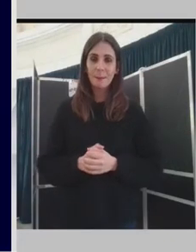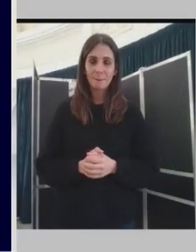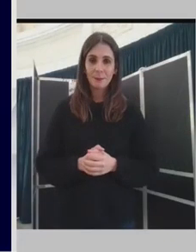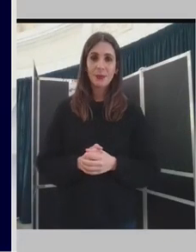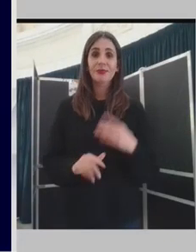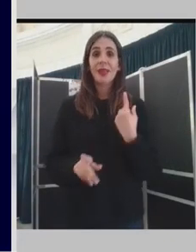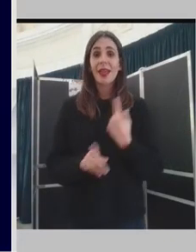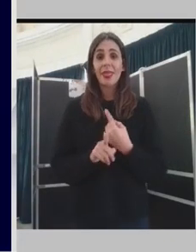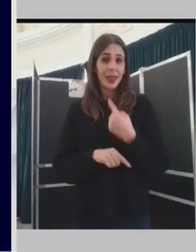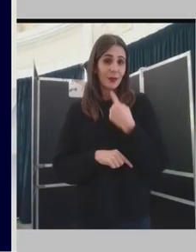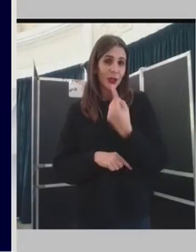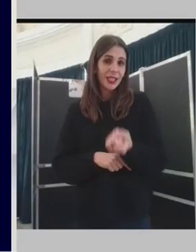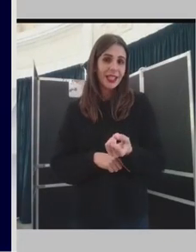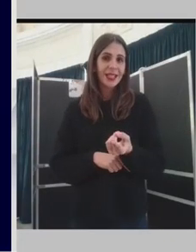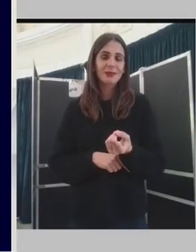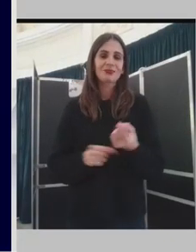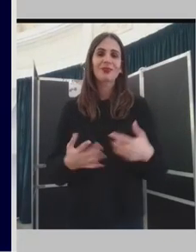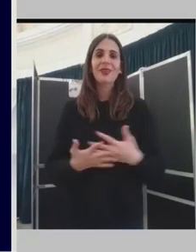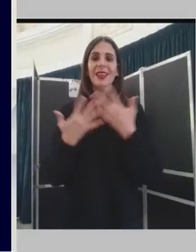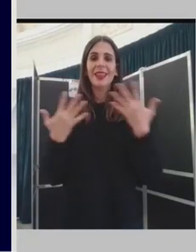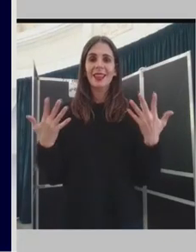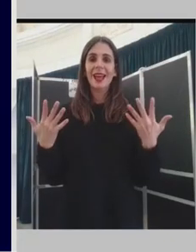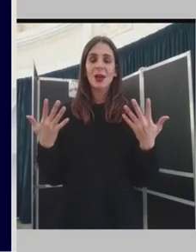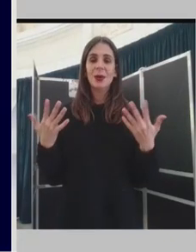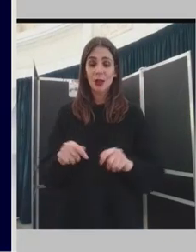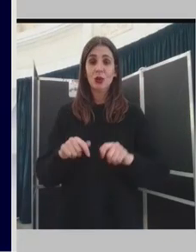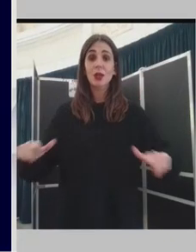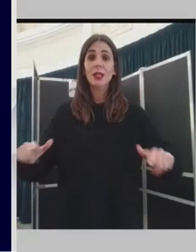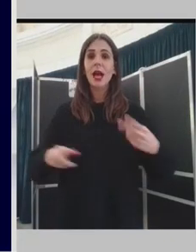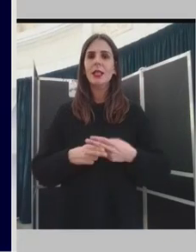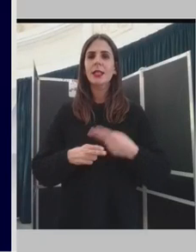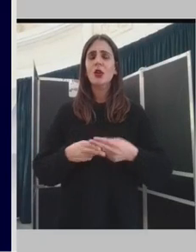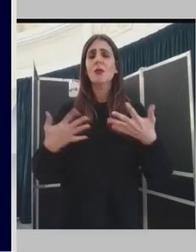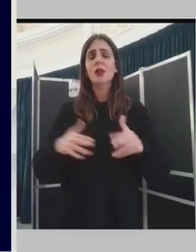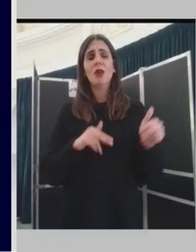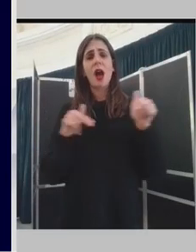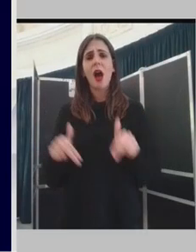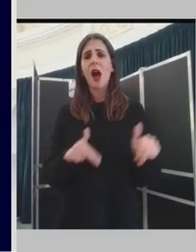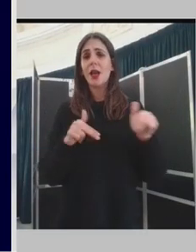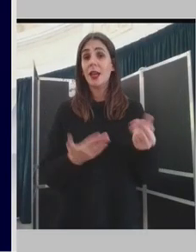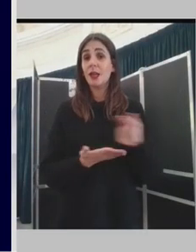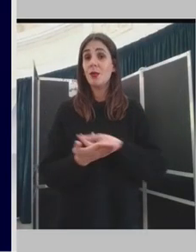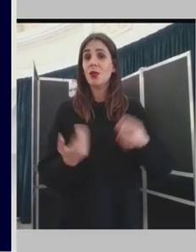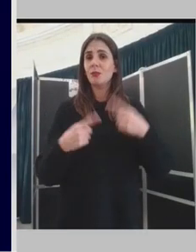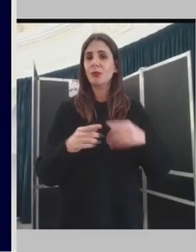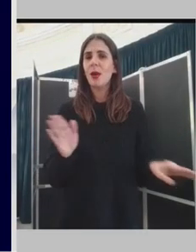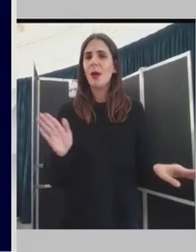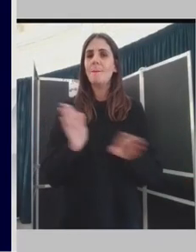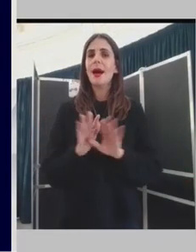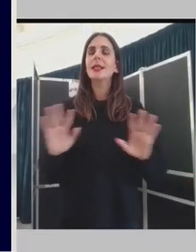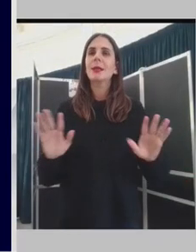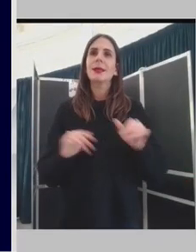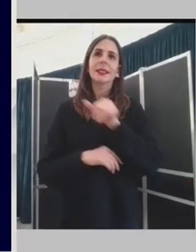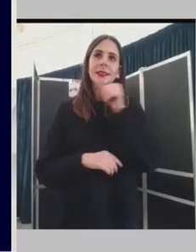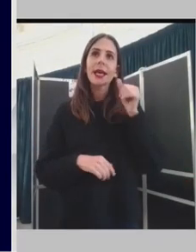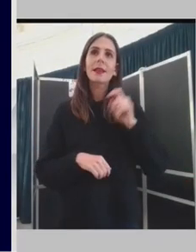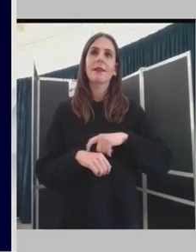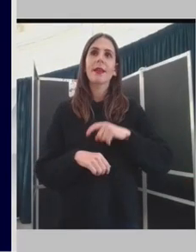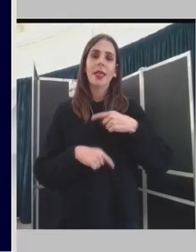Devo dire che ovviamente la città di Roma è partita già da parecchi anni, ma ci vorrà comunque del